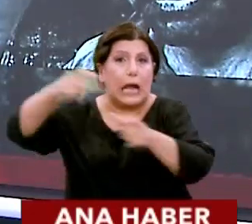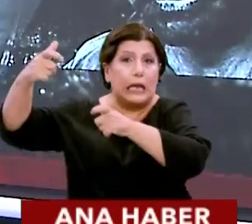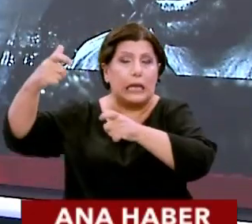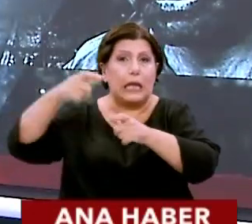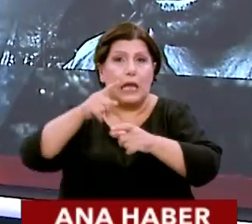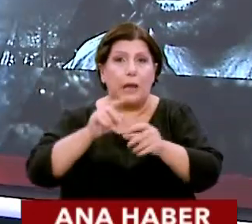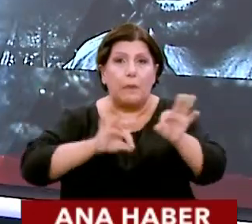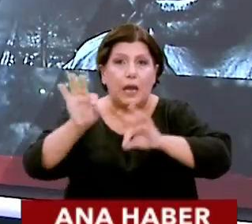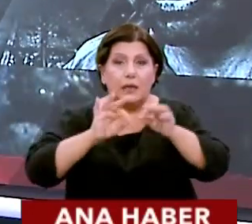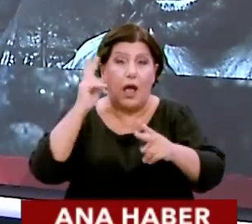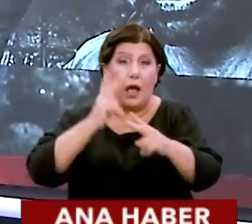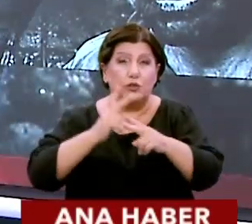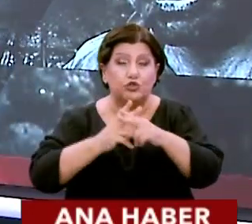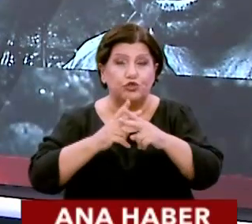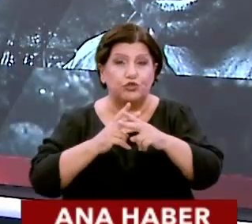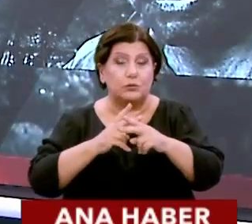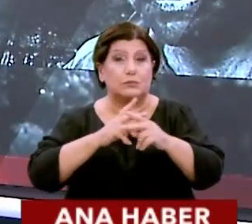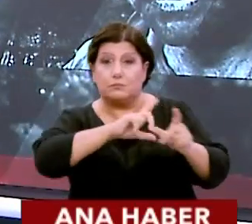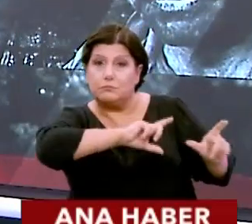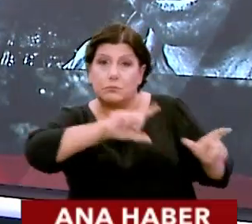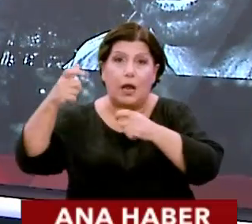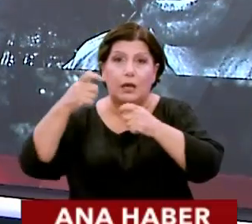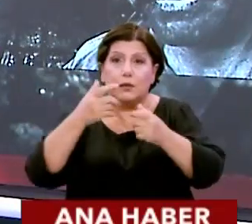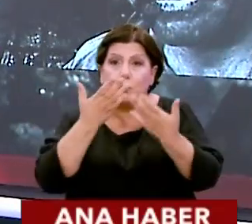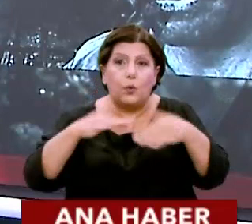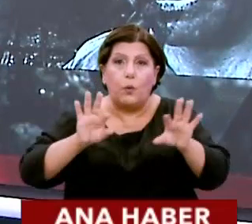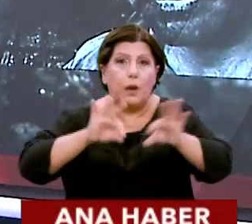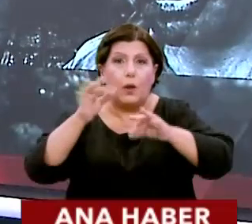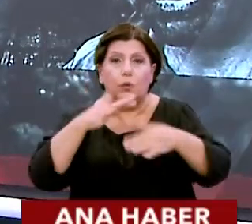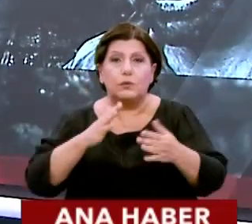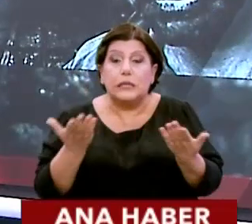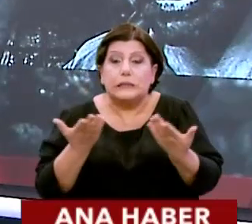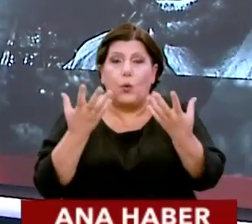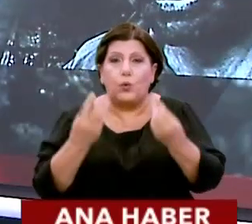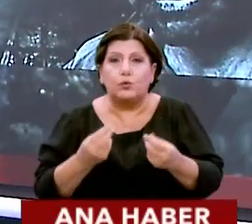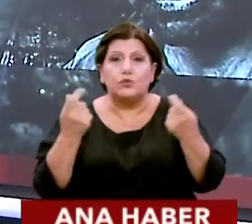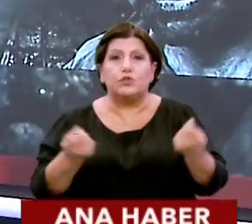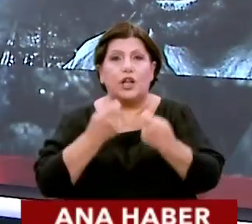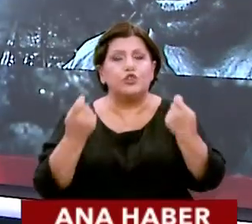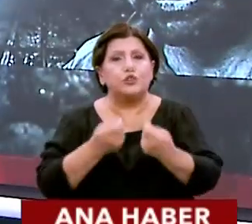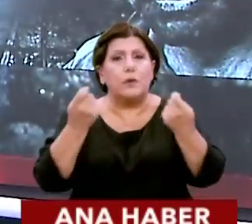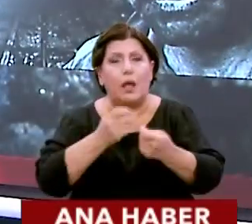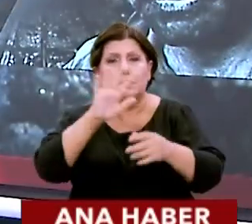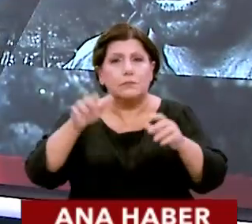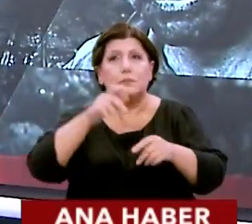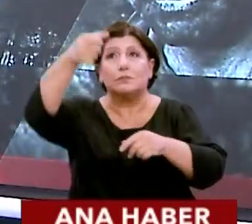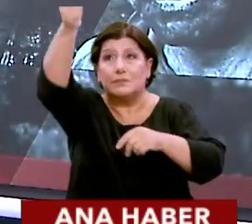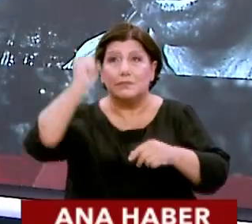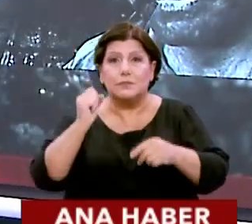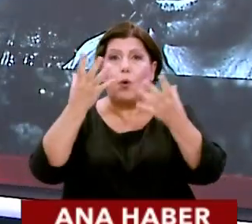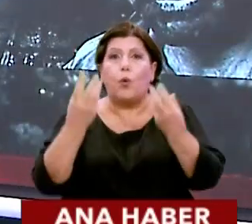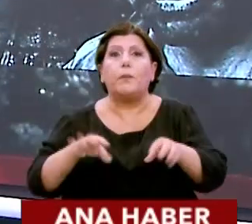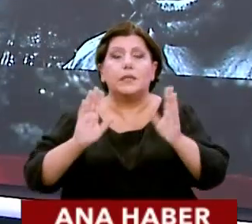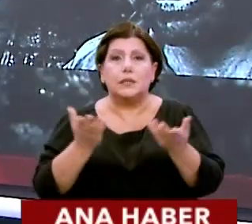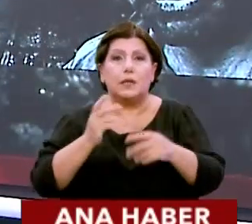acil durum planları ortada yoksa nasıl oldu da Çalışmaya devam edildi şalter indirilmedi